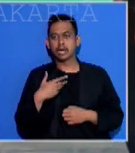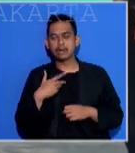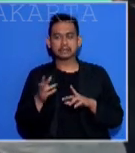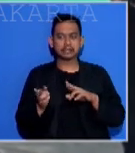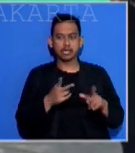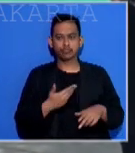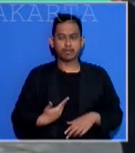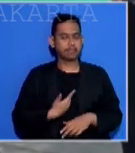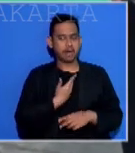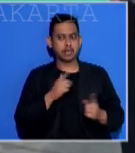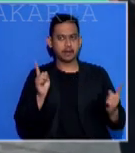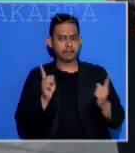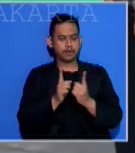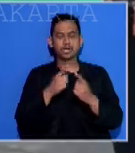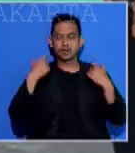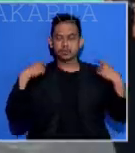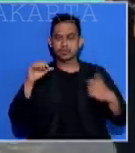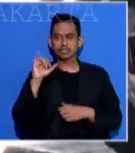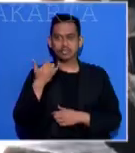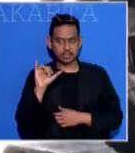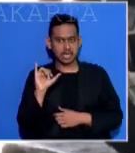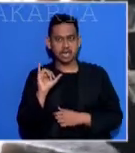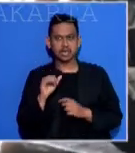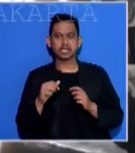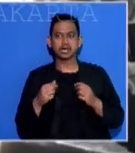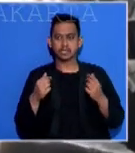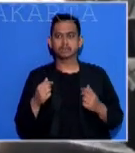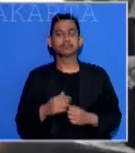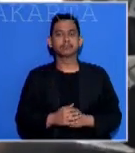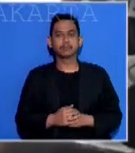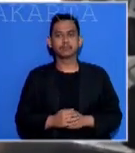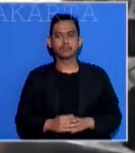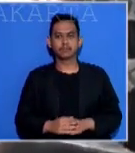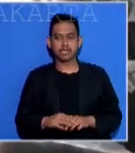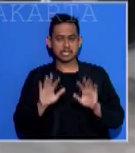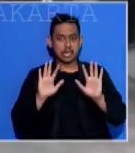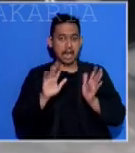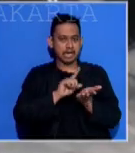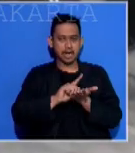Daerah Istimewa Yogyakarta Hamengkubuwono X serta akan ke Jakarta untuk mengadukan keluhannya.